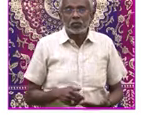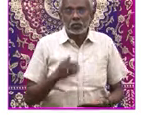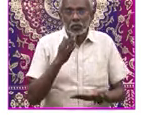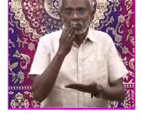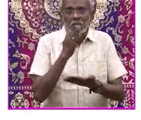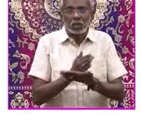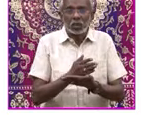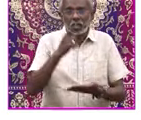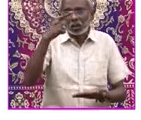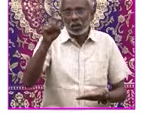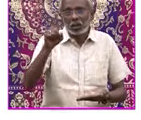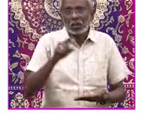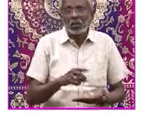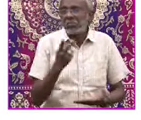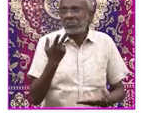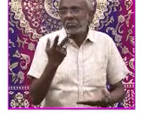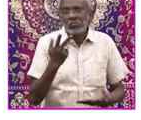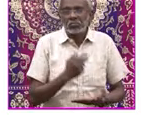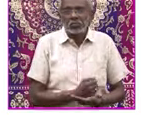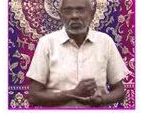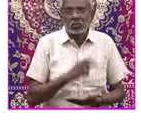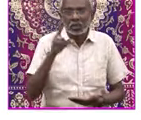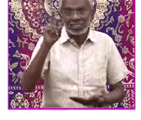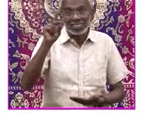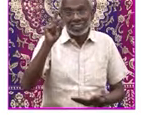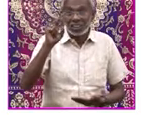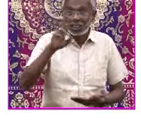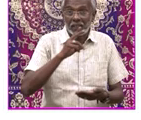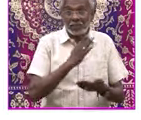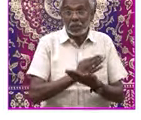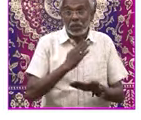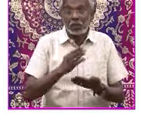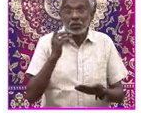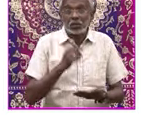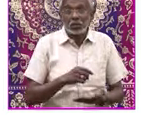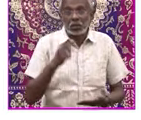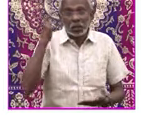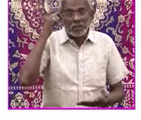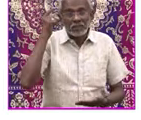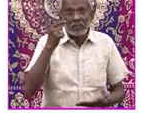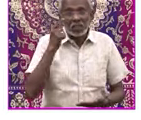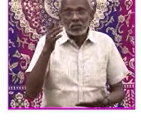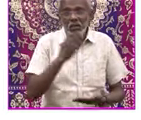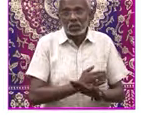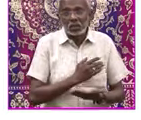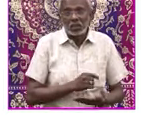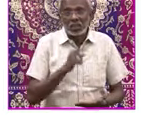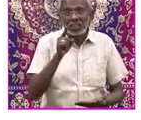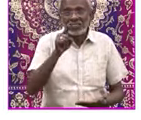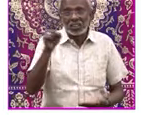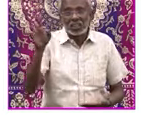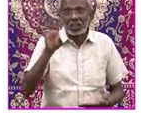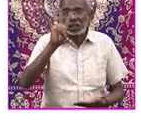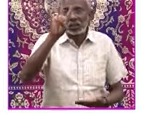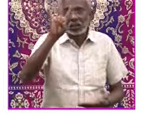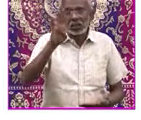கறி, வெம்மை குட்டல் கறி, வெண் குட்டல் கறி, வெங் குட்டல் கறி.